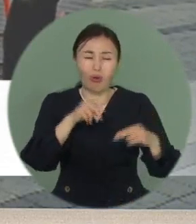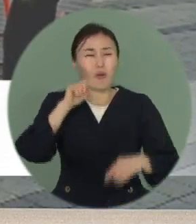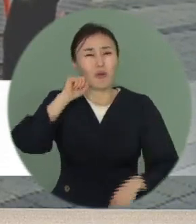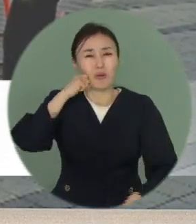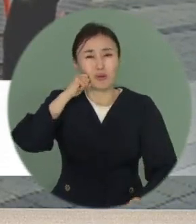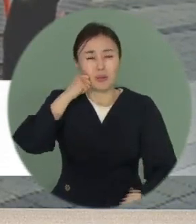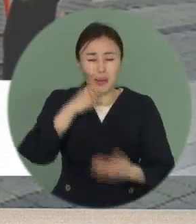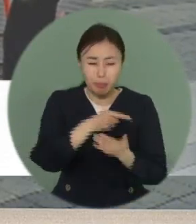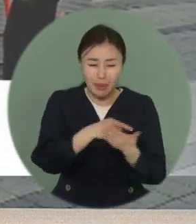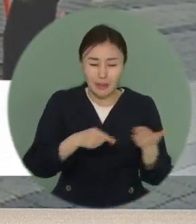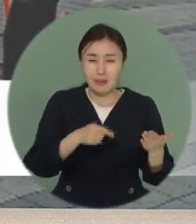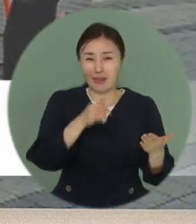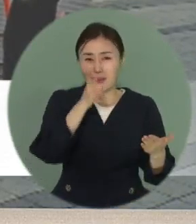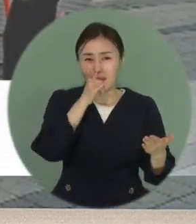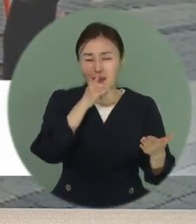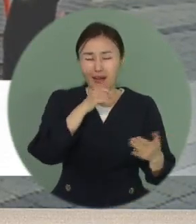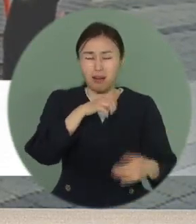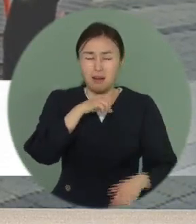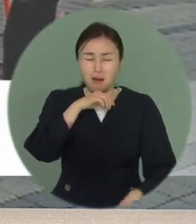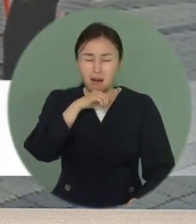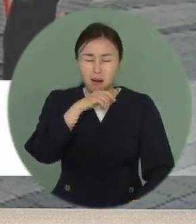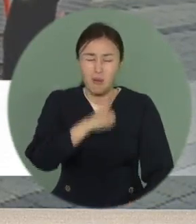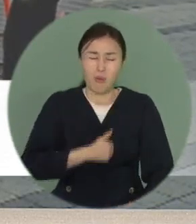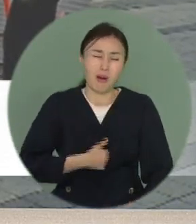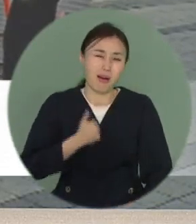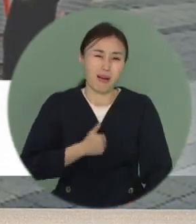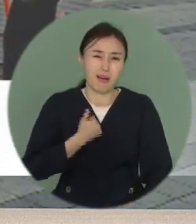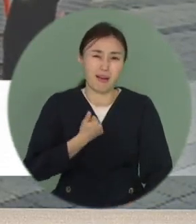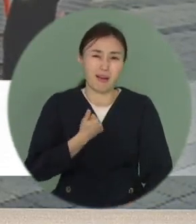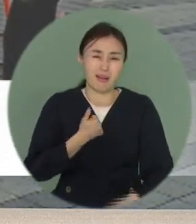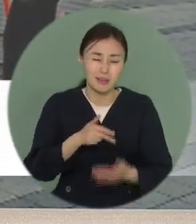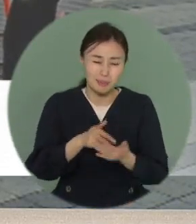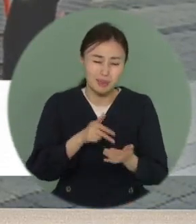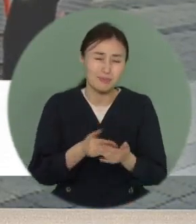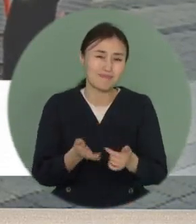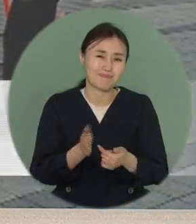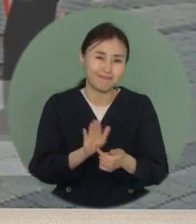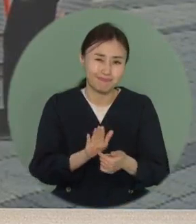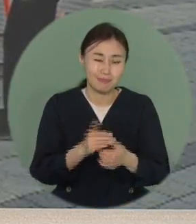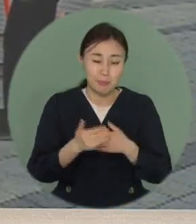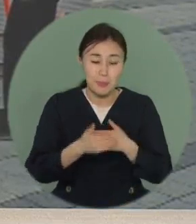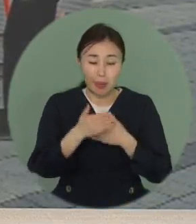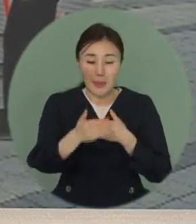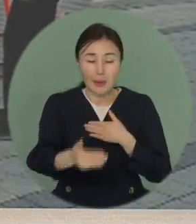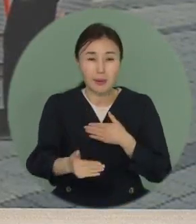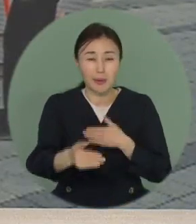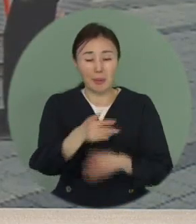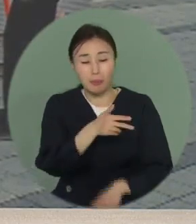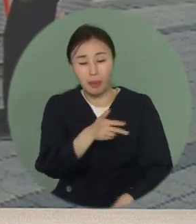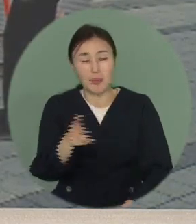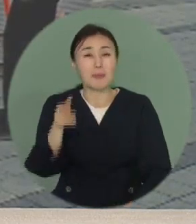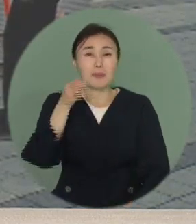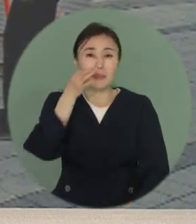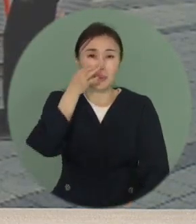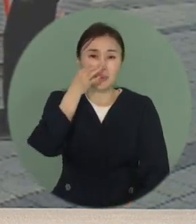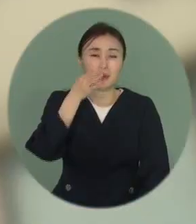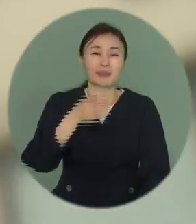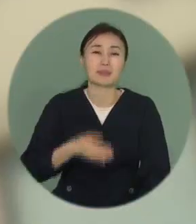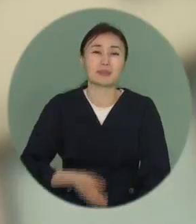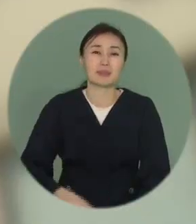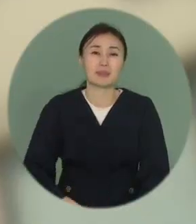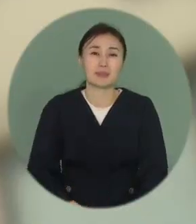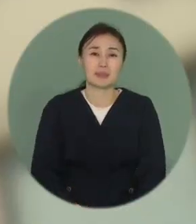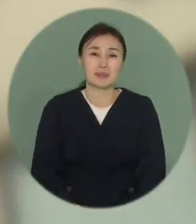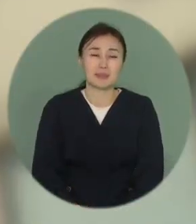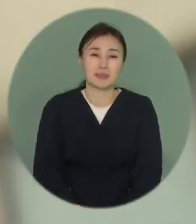피해는 피해대비 분통을 터뜨리고 있습니다 안준호 기자가 현장에 한 걸음 더 들어가 취재했습니다